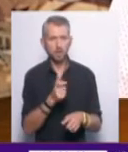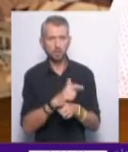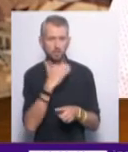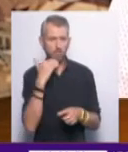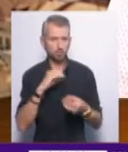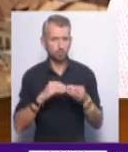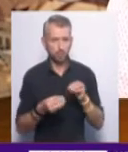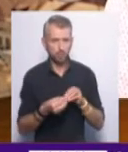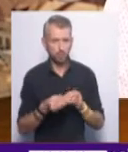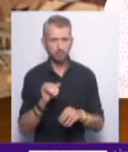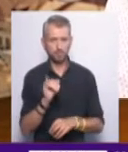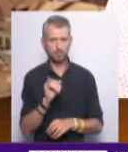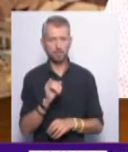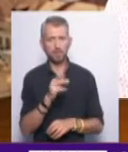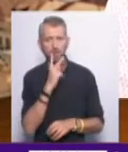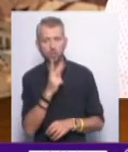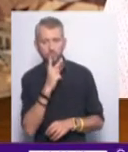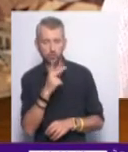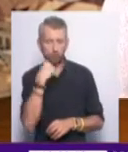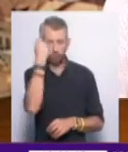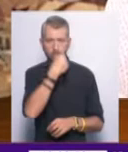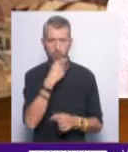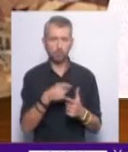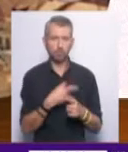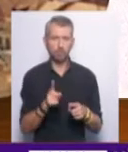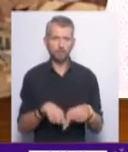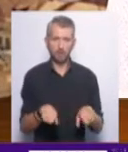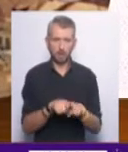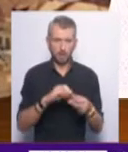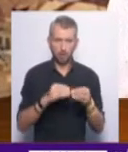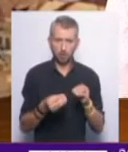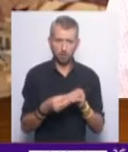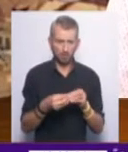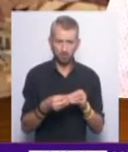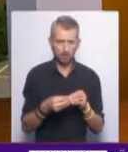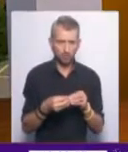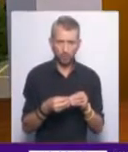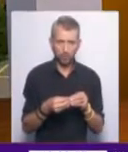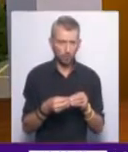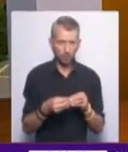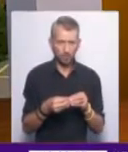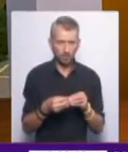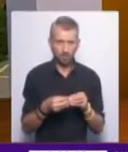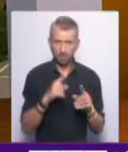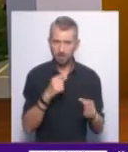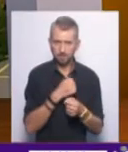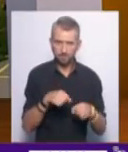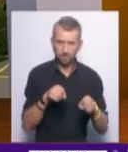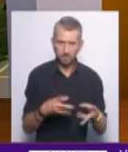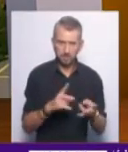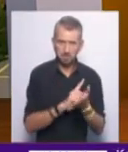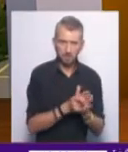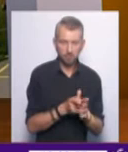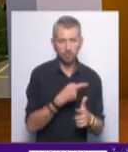проблем, і подивлюсь особисто, чи це така проблема, яка ну, зовсім ніяк, і треба негайно.